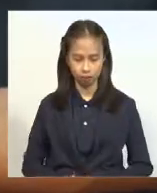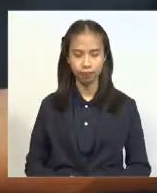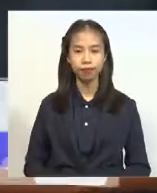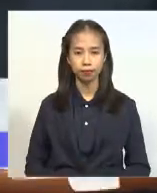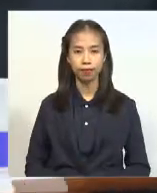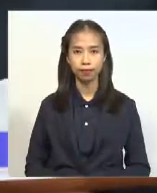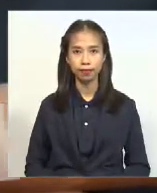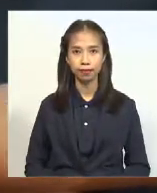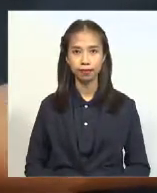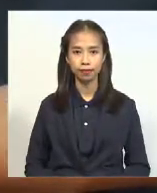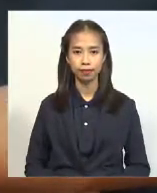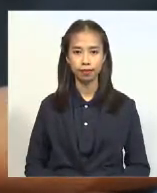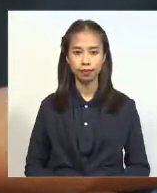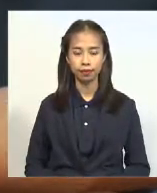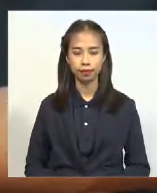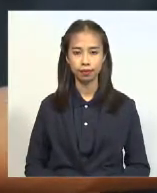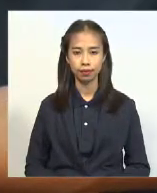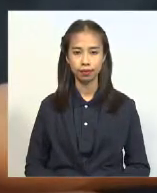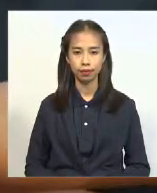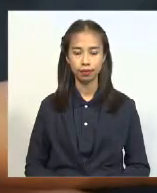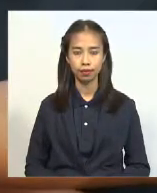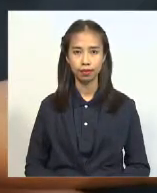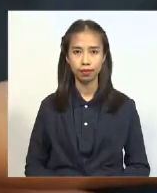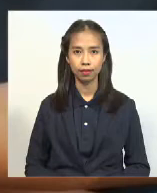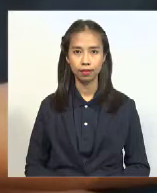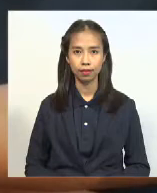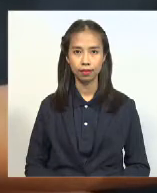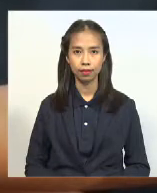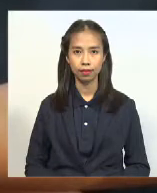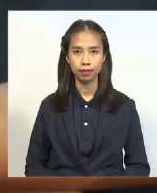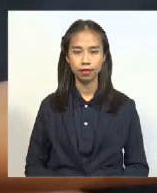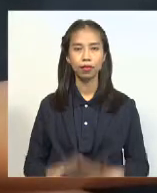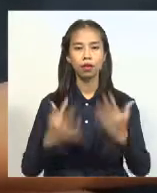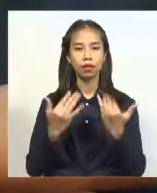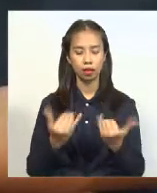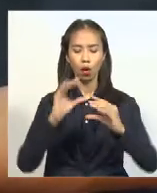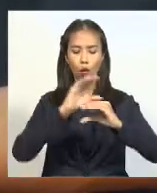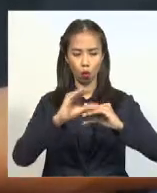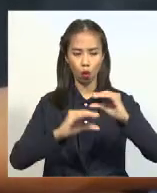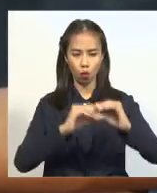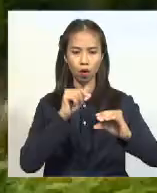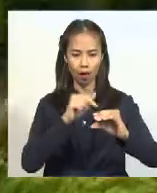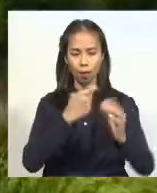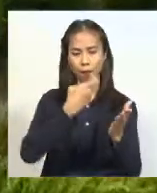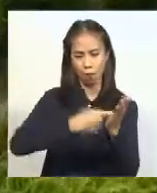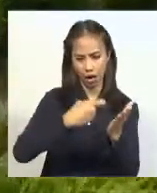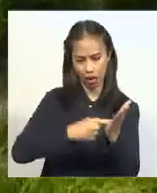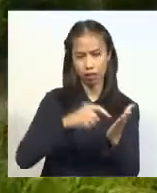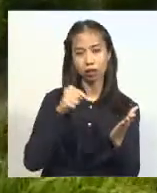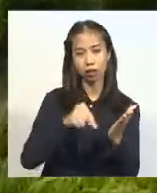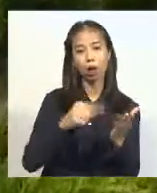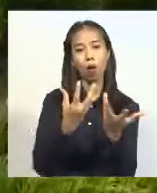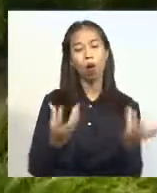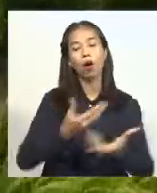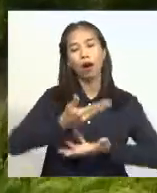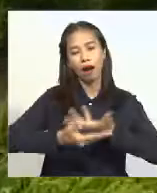งนี้โครงการประกันรายได้เนี่ยถือว่าเป็น